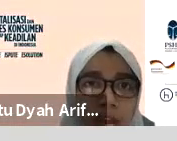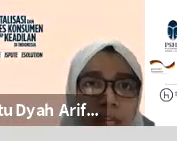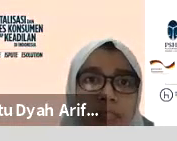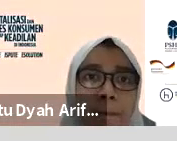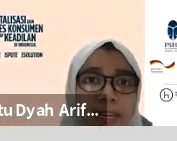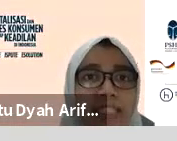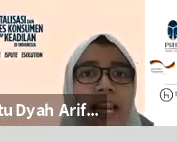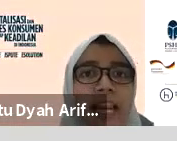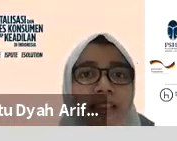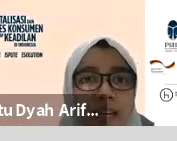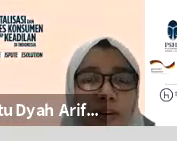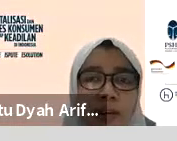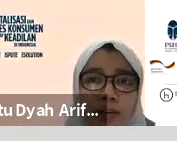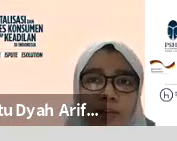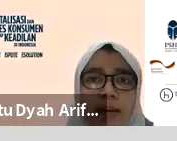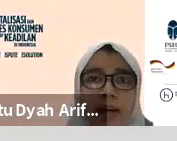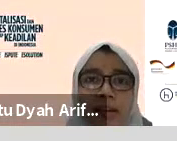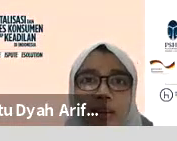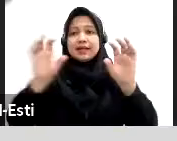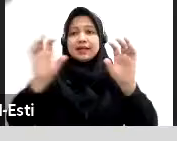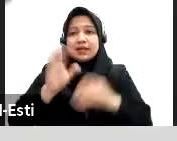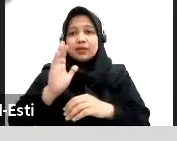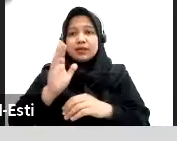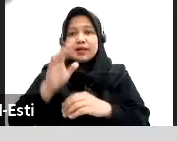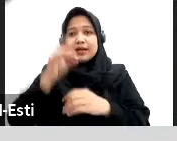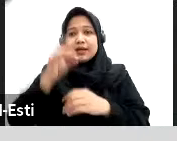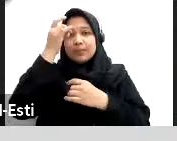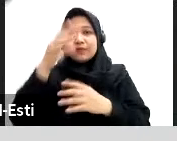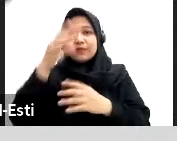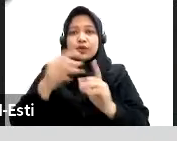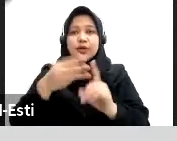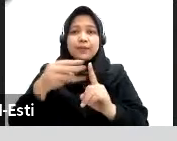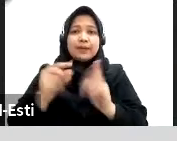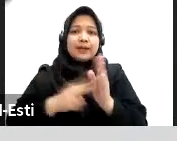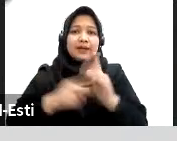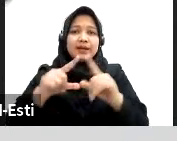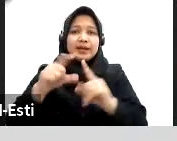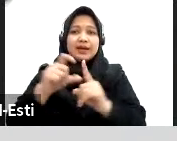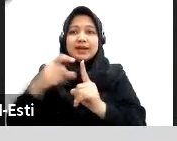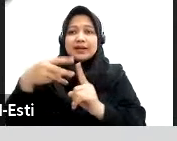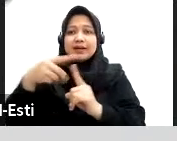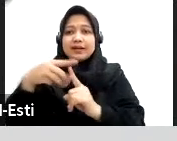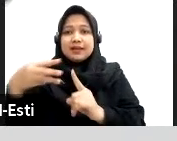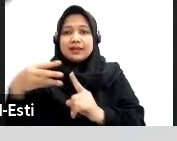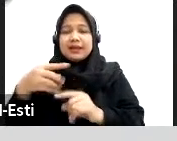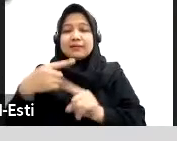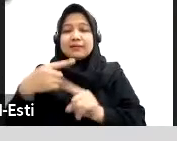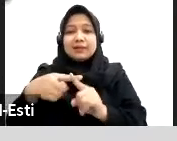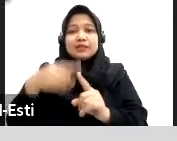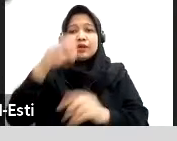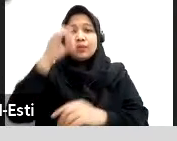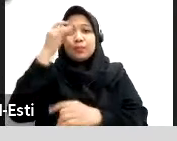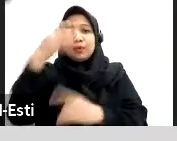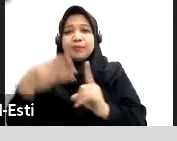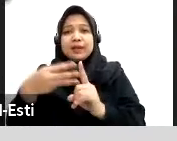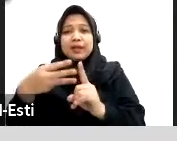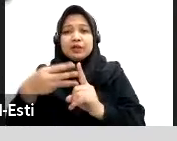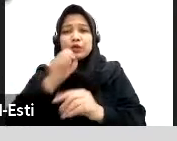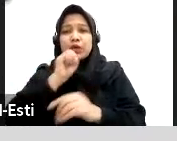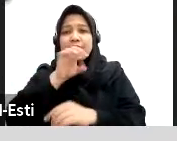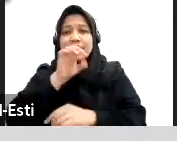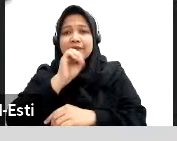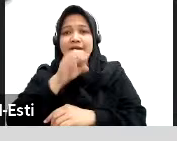sudah sempat dijelaskan oleh Pak bernada dan Prof grade tidak memberikan klarifikasi ya antara perbedaan